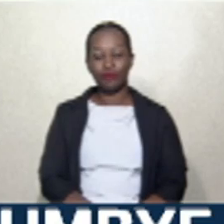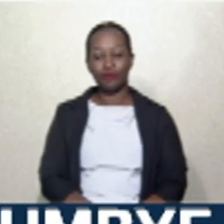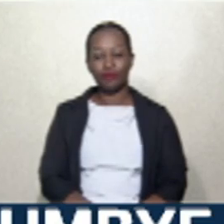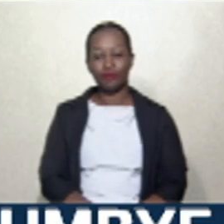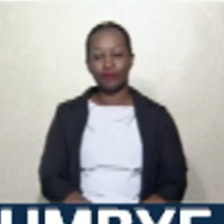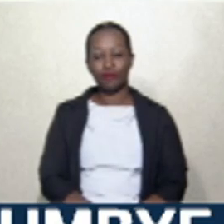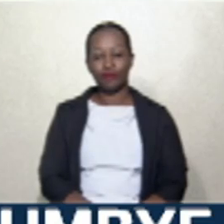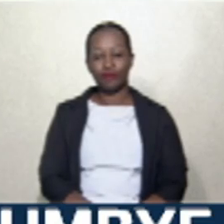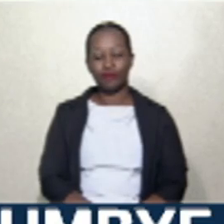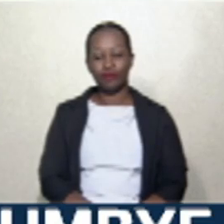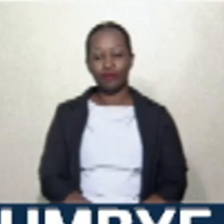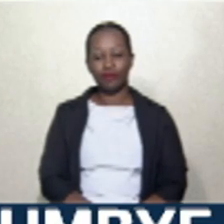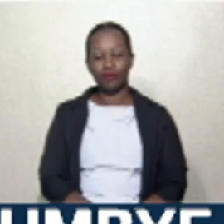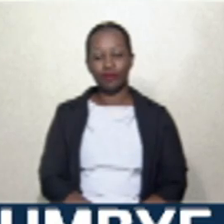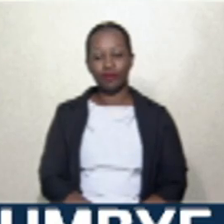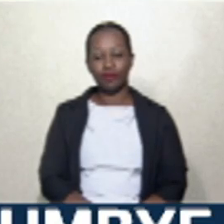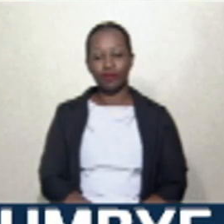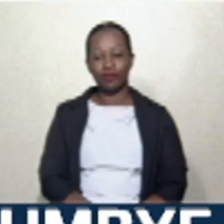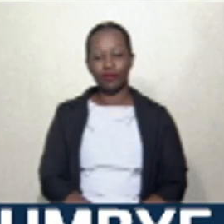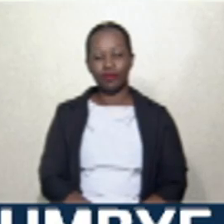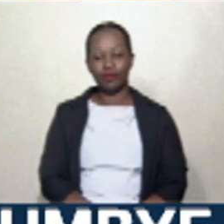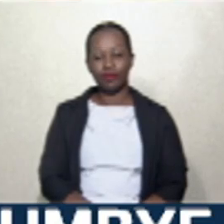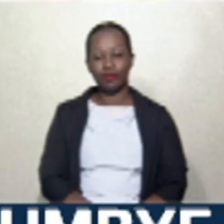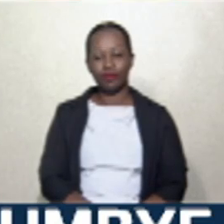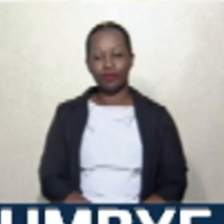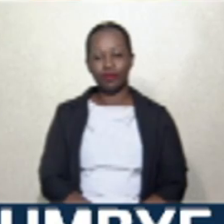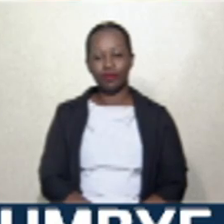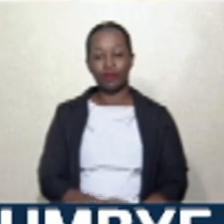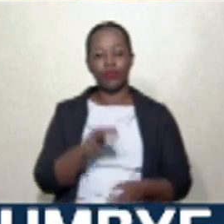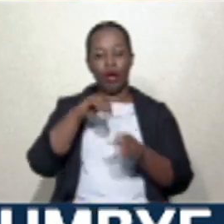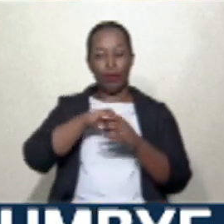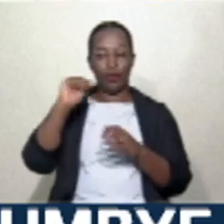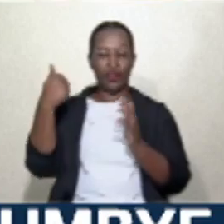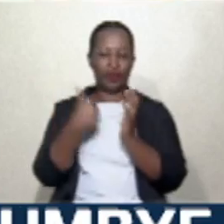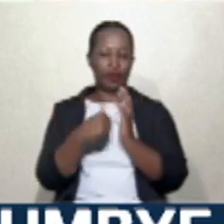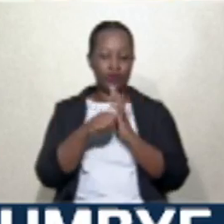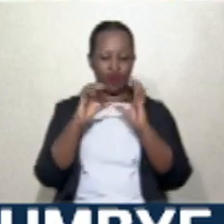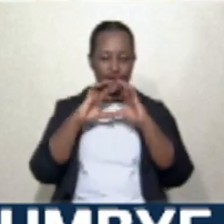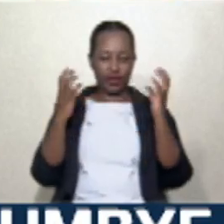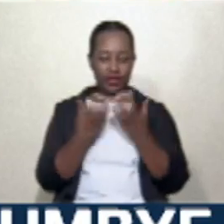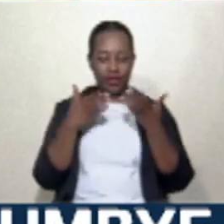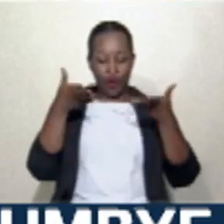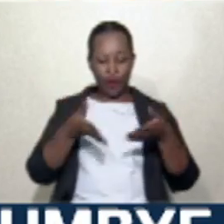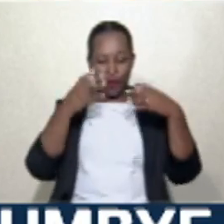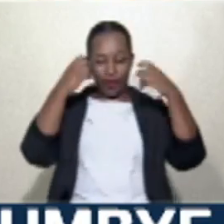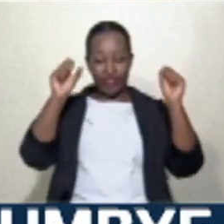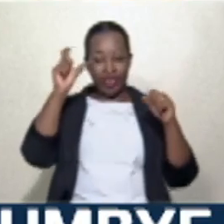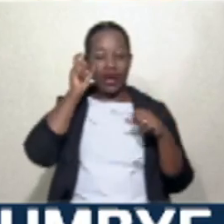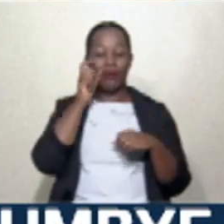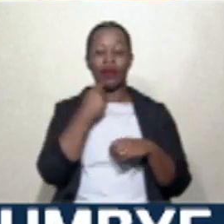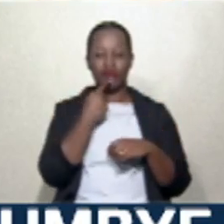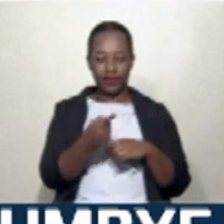if we work together. Mu bindi bibazo byugarije isi muri iki gihe Perezida Kagame yakomojeho,